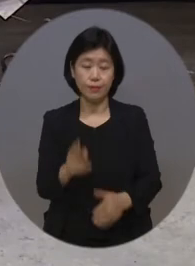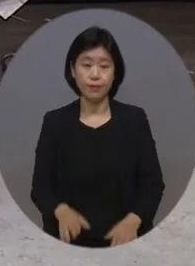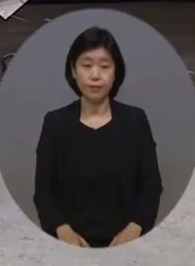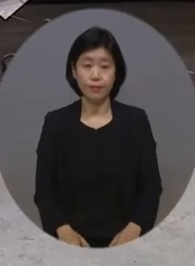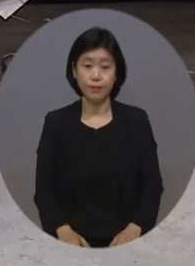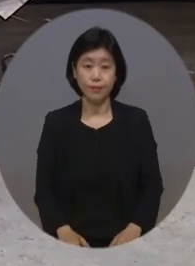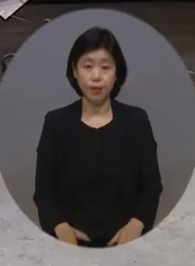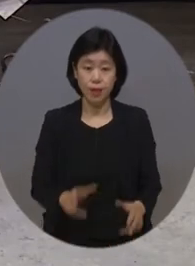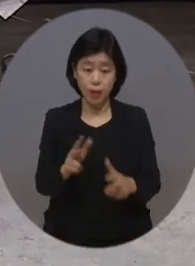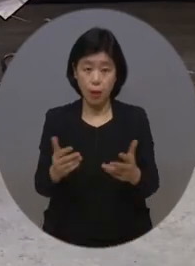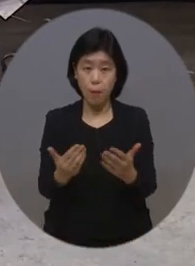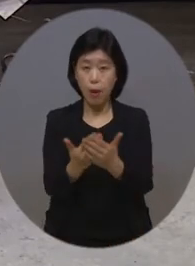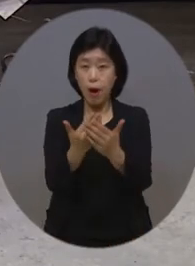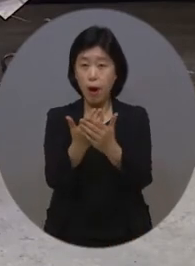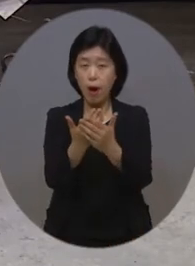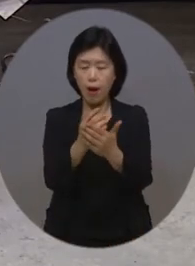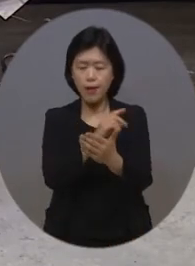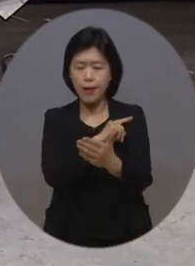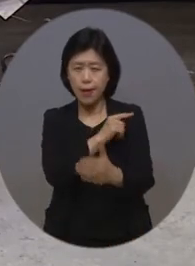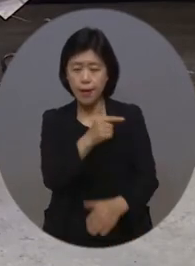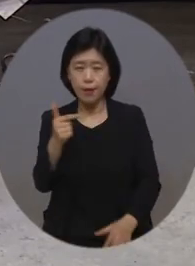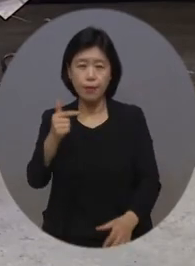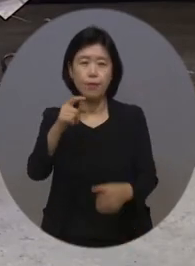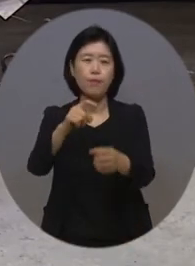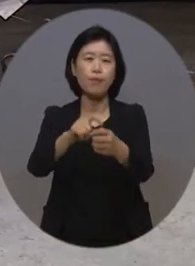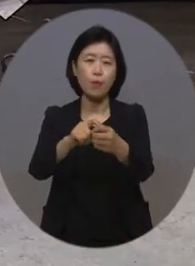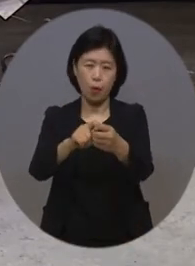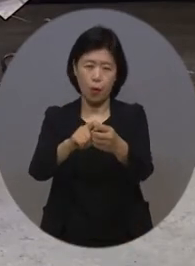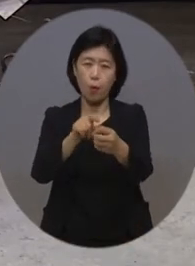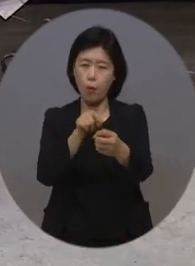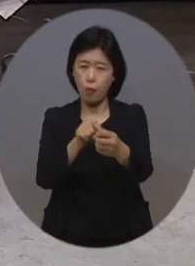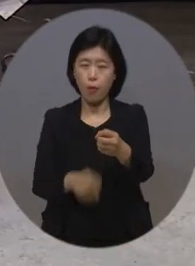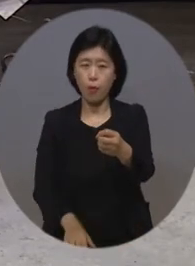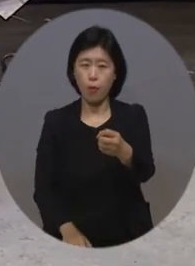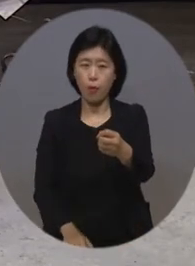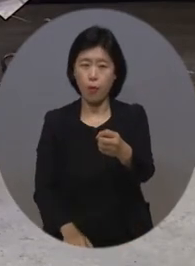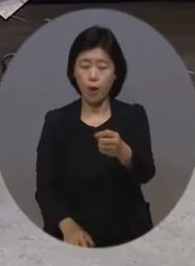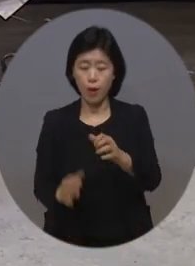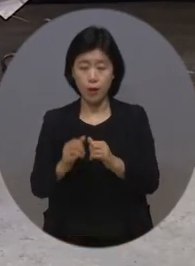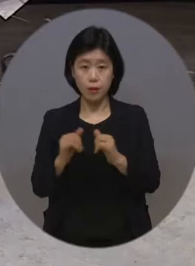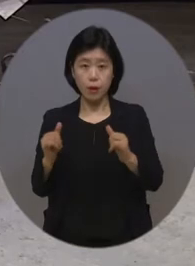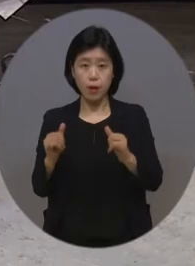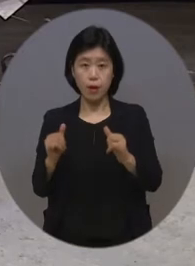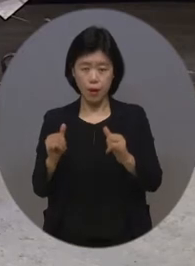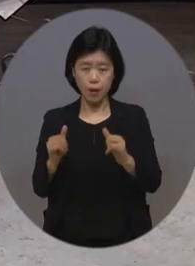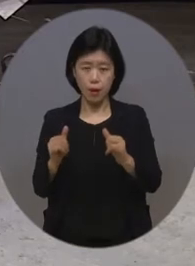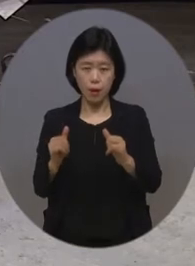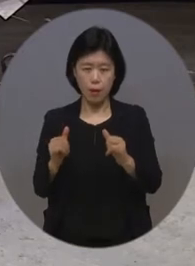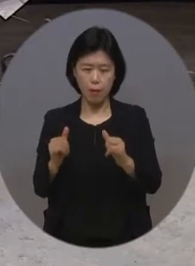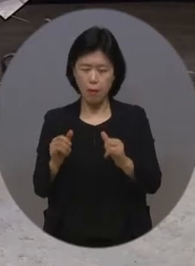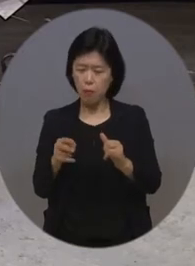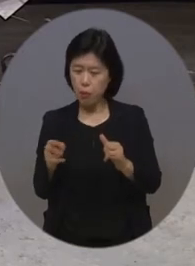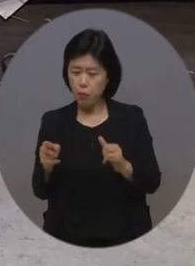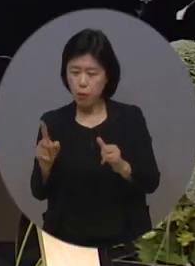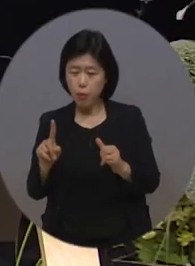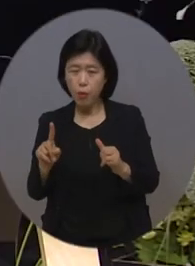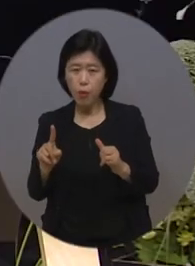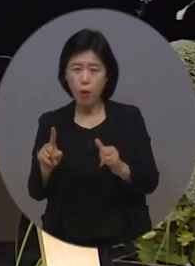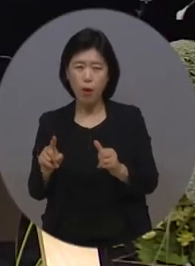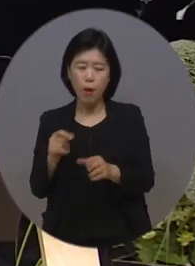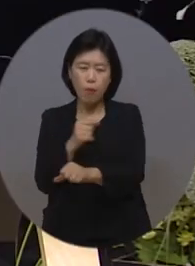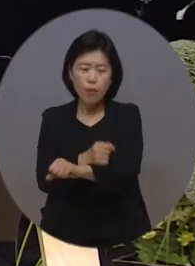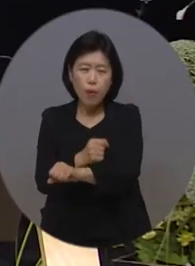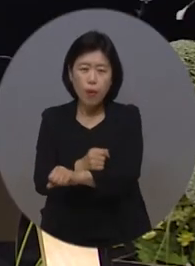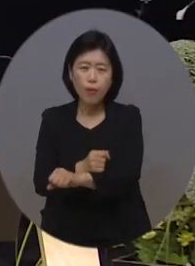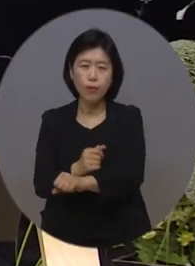산업성장이 최우선인 패러다임에서 사람은 노동력이었고 인권은 참으로 먼 이야기였습니다.